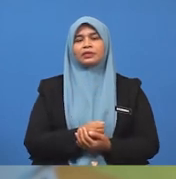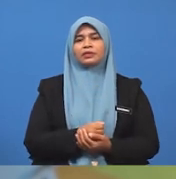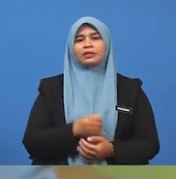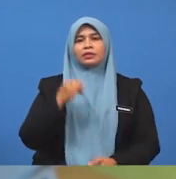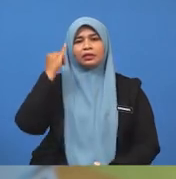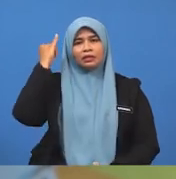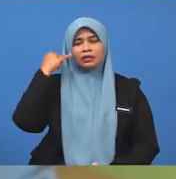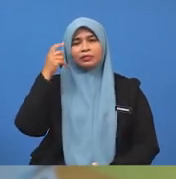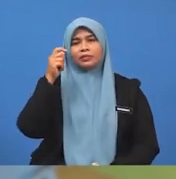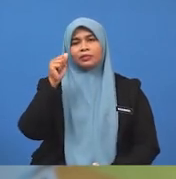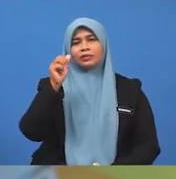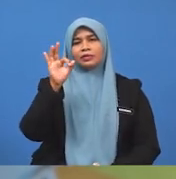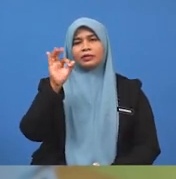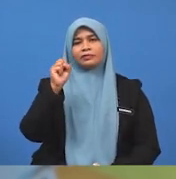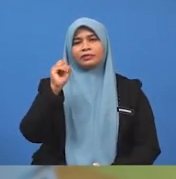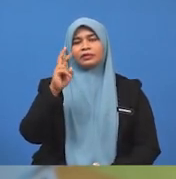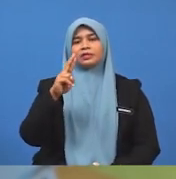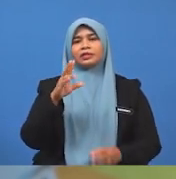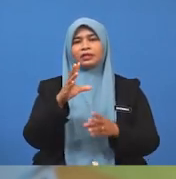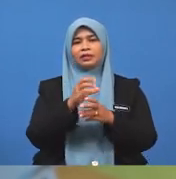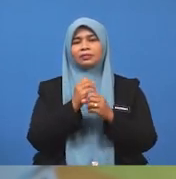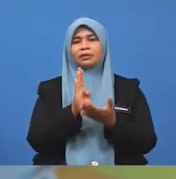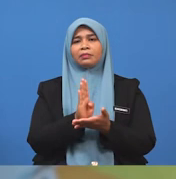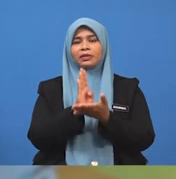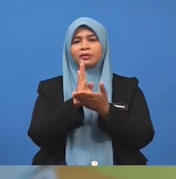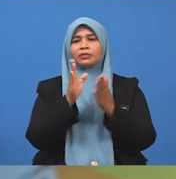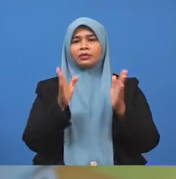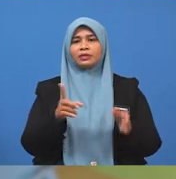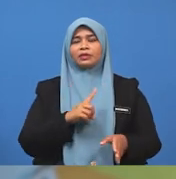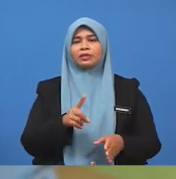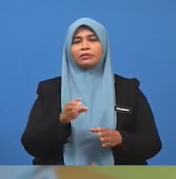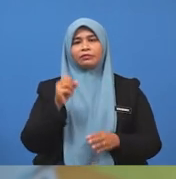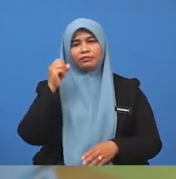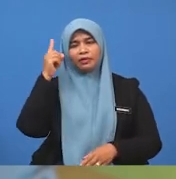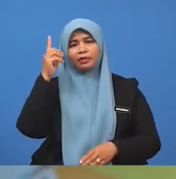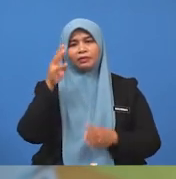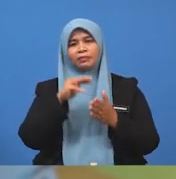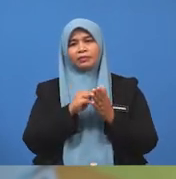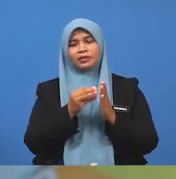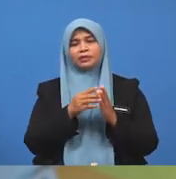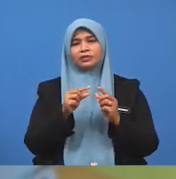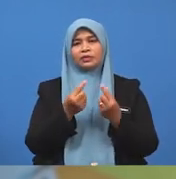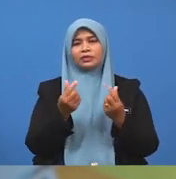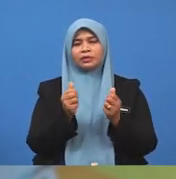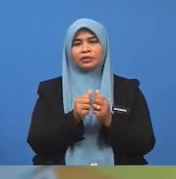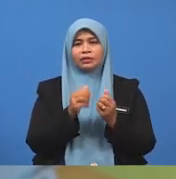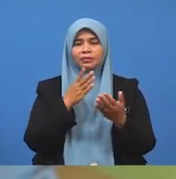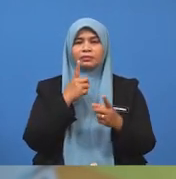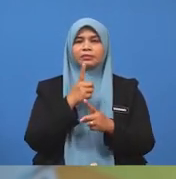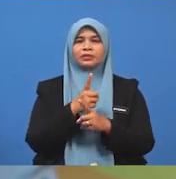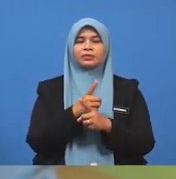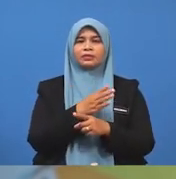Tafsir mampu membantu umat Islam Hai memahami maksud Alquran dengan betul dan